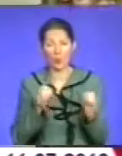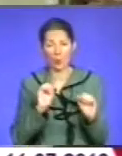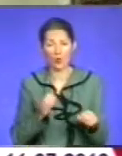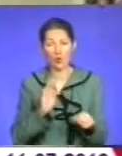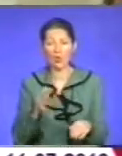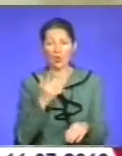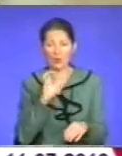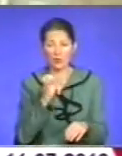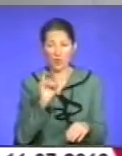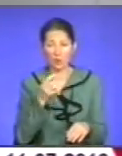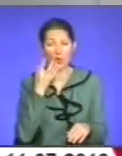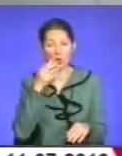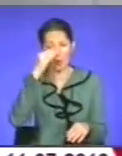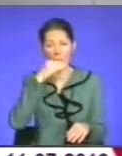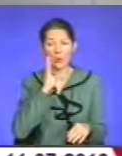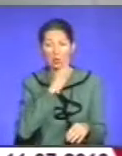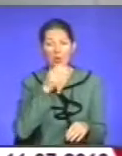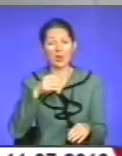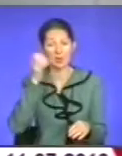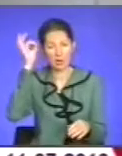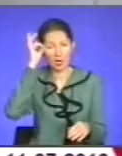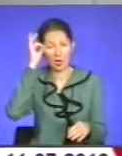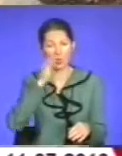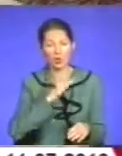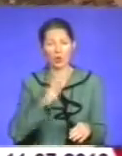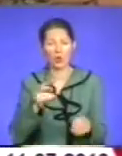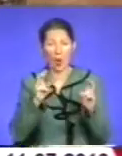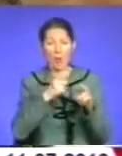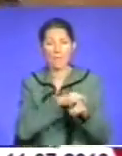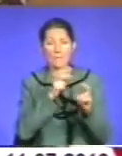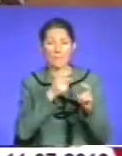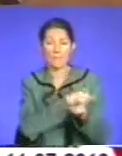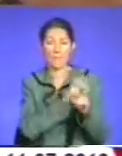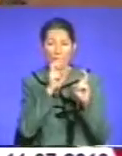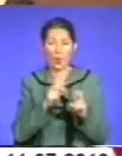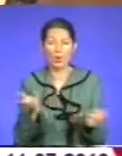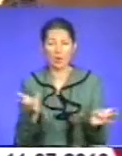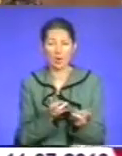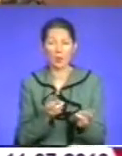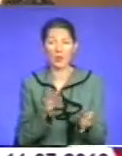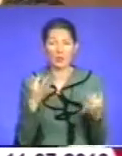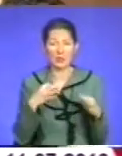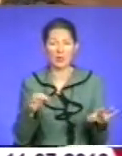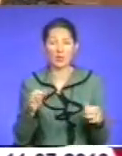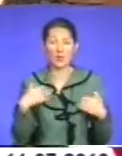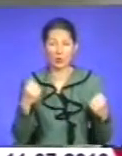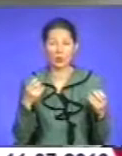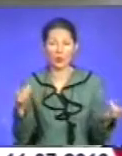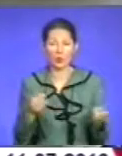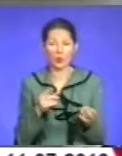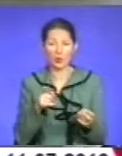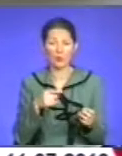згадають про непройдені медогляди і звільнення від уроку фізичного виховання. Тому запрошують проходити обстеження вчасно.